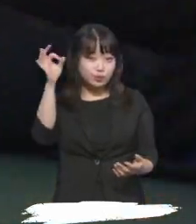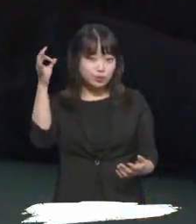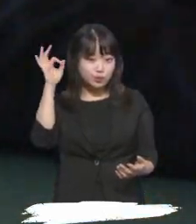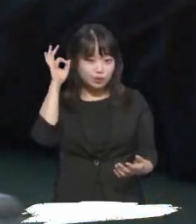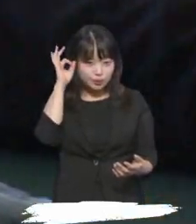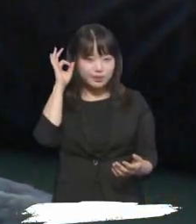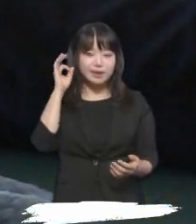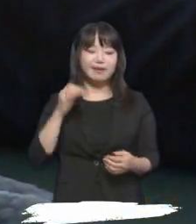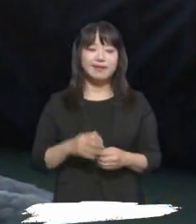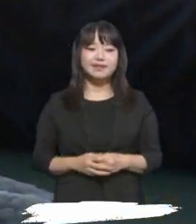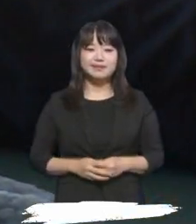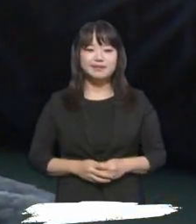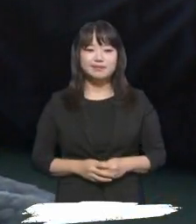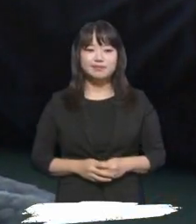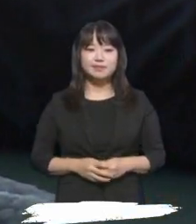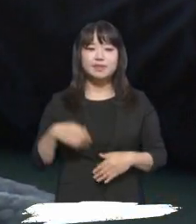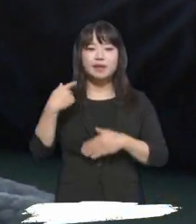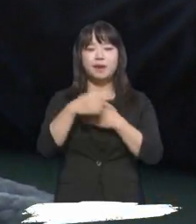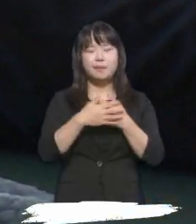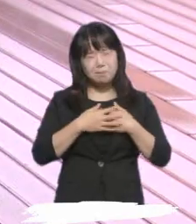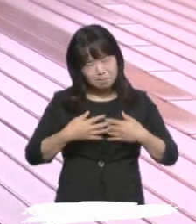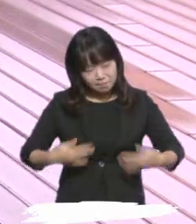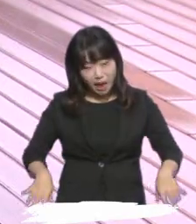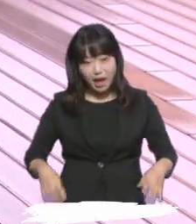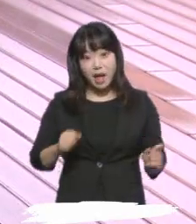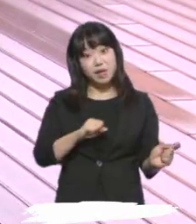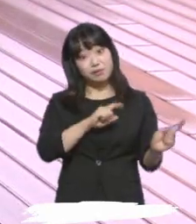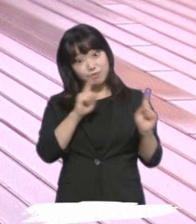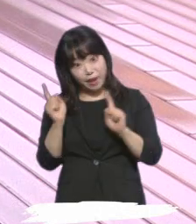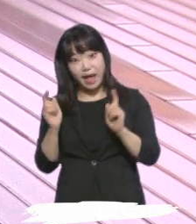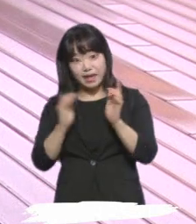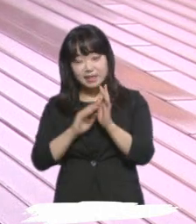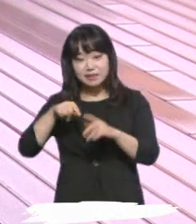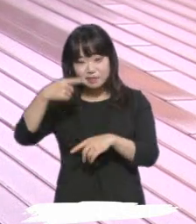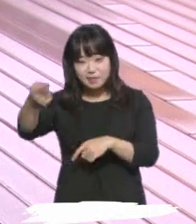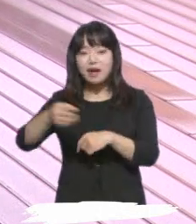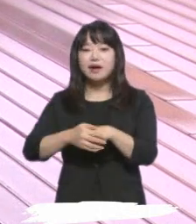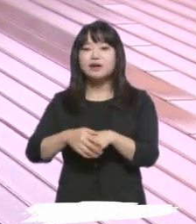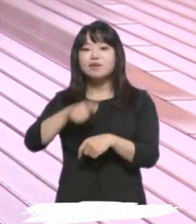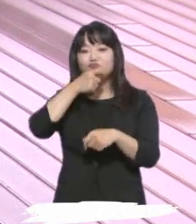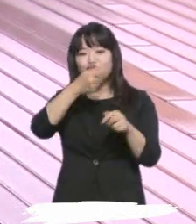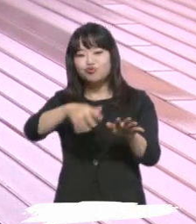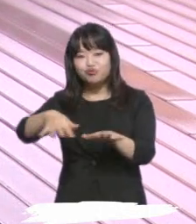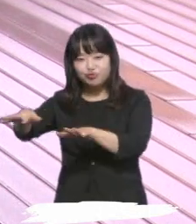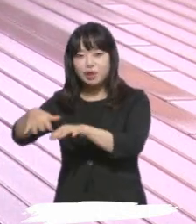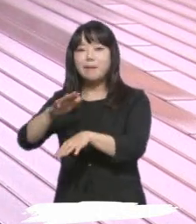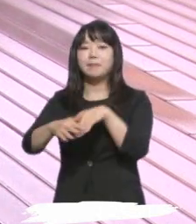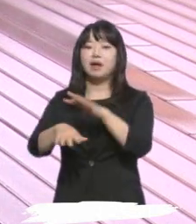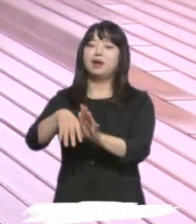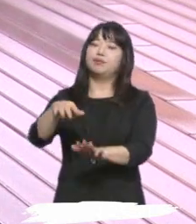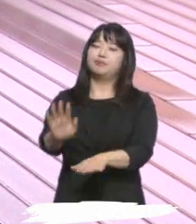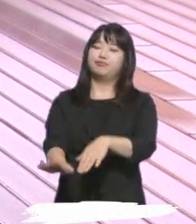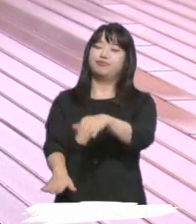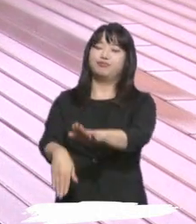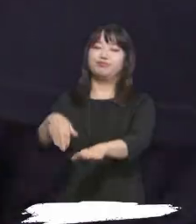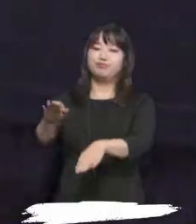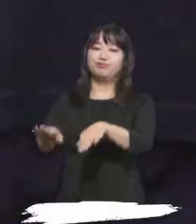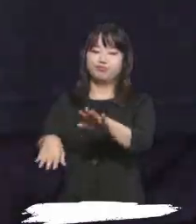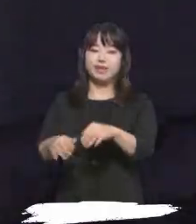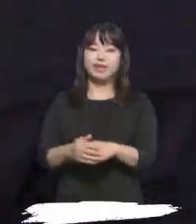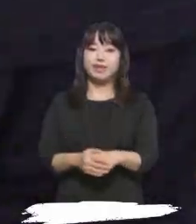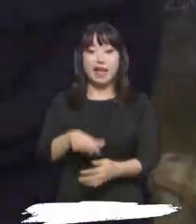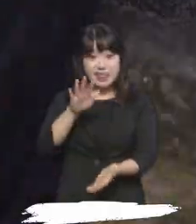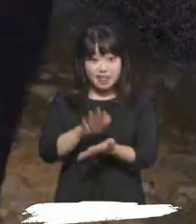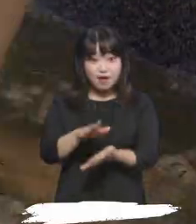프로그램입니다. 지친 심신을 달랜 후 야외 조격으로 뭉친 피로도 풀어줍니다. 뜨거운